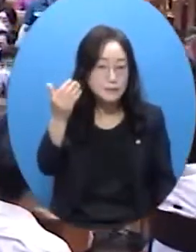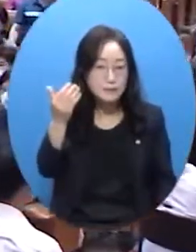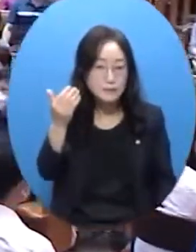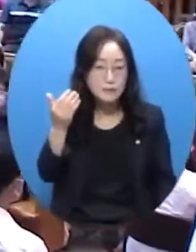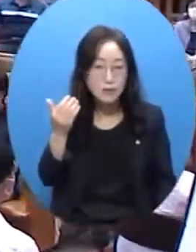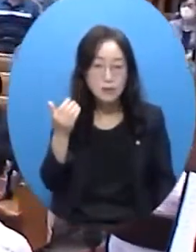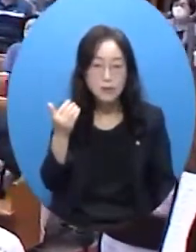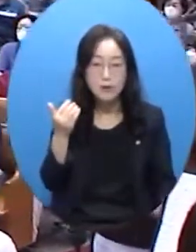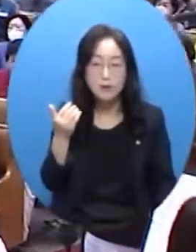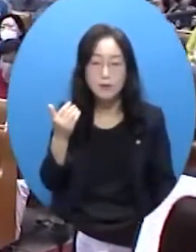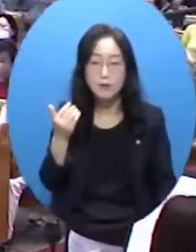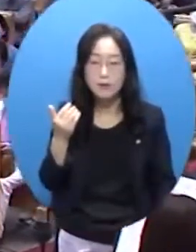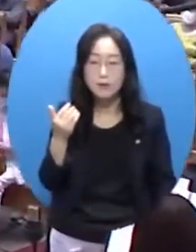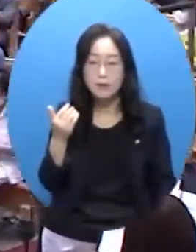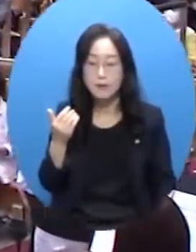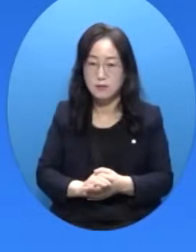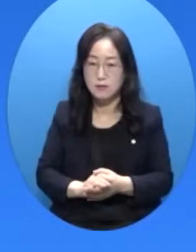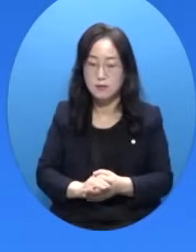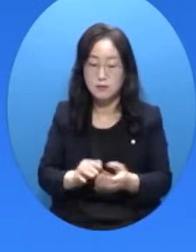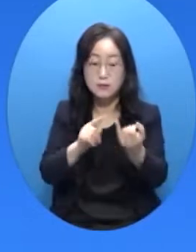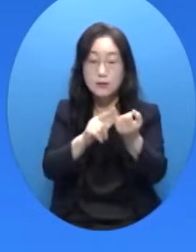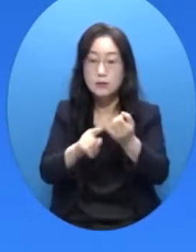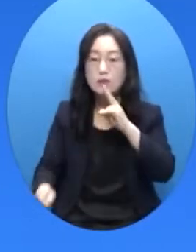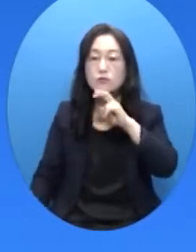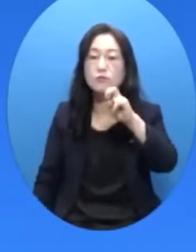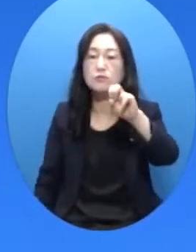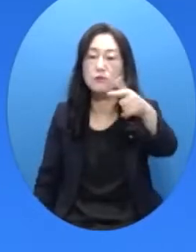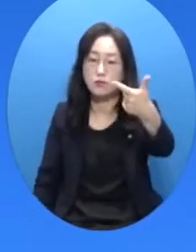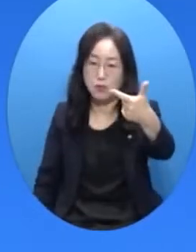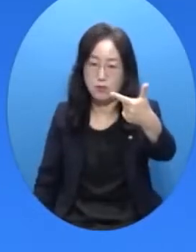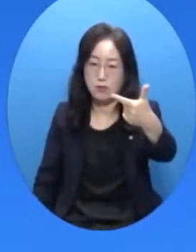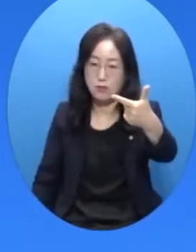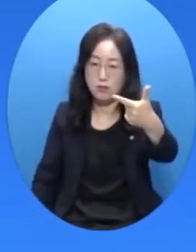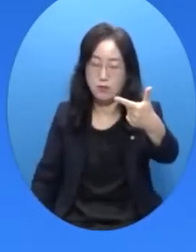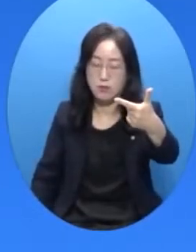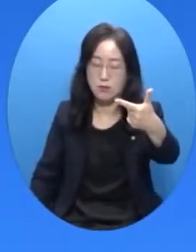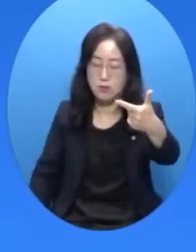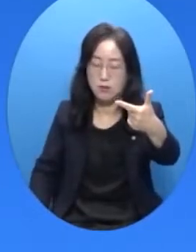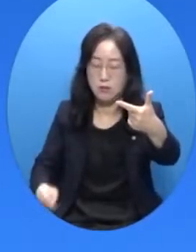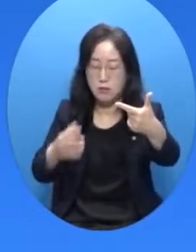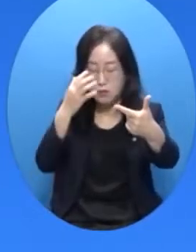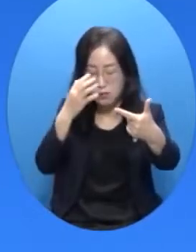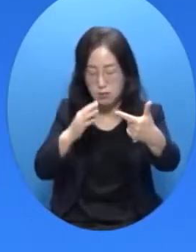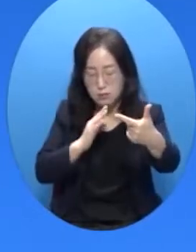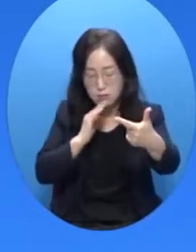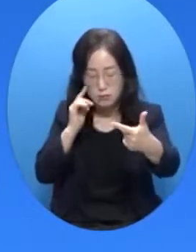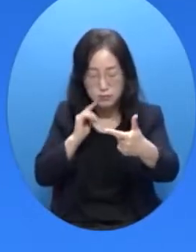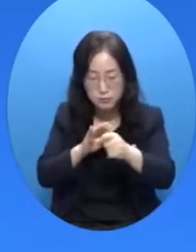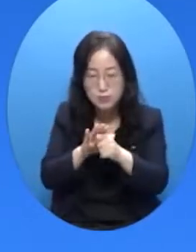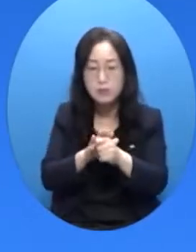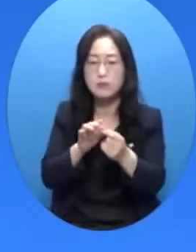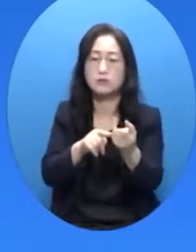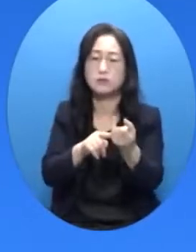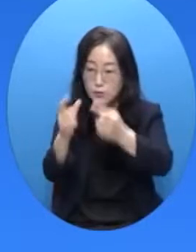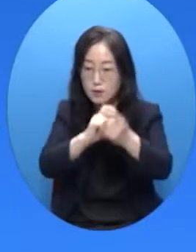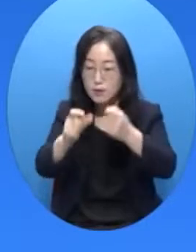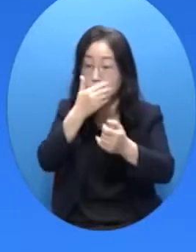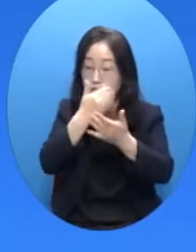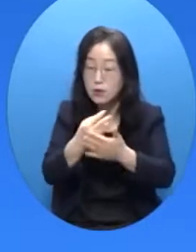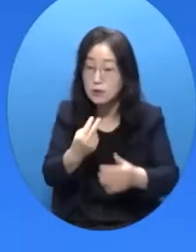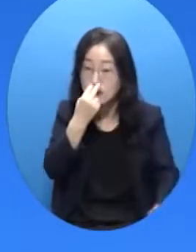중에 한 율법사가 예수를 시험하여 묻되, 선생님, 율법 중에서